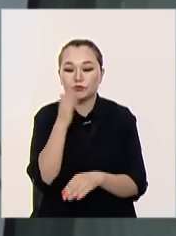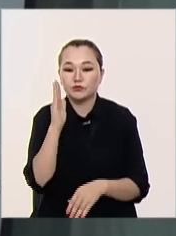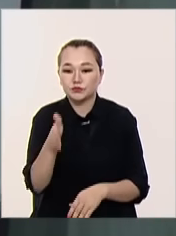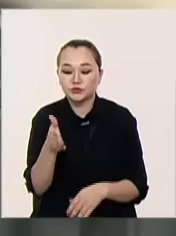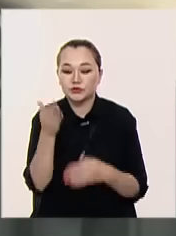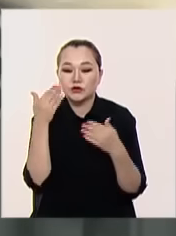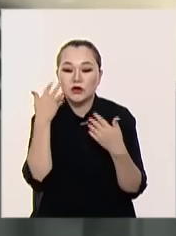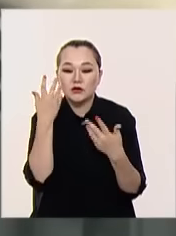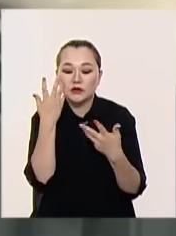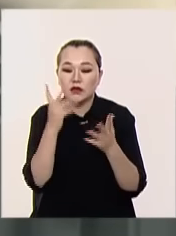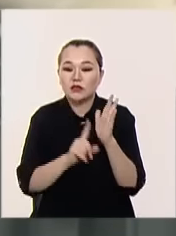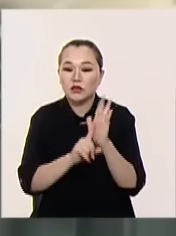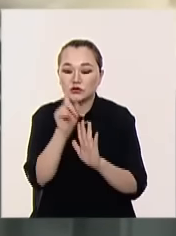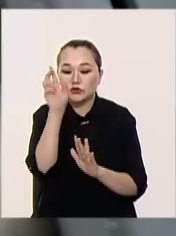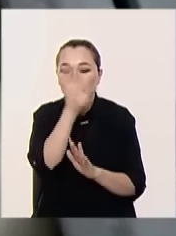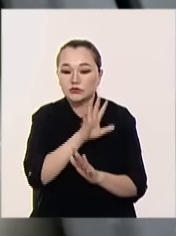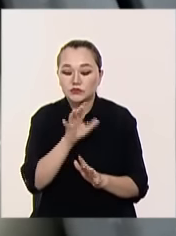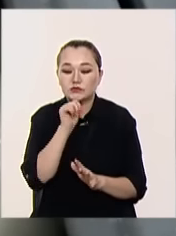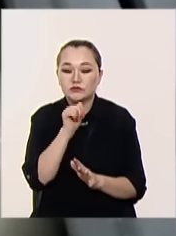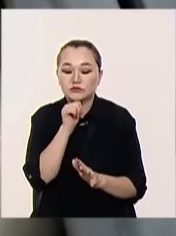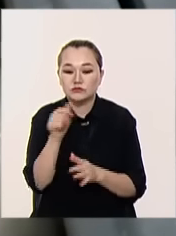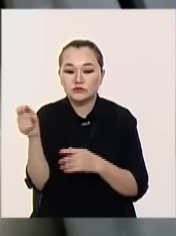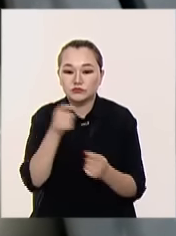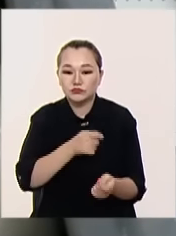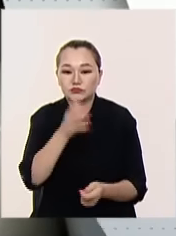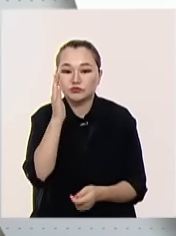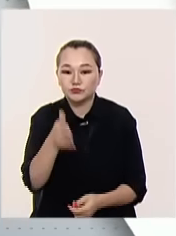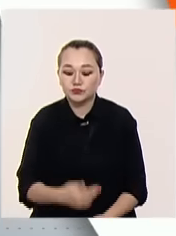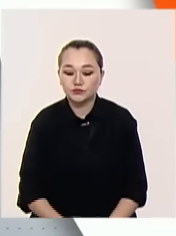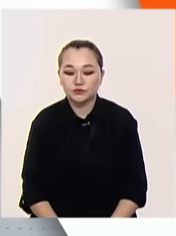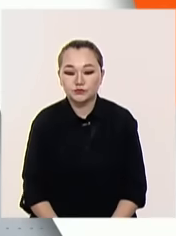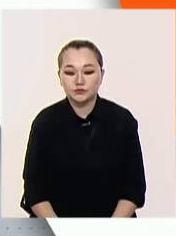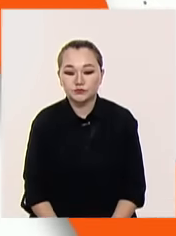Енді қашаннан бастап елге құмшекер үздіксіз жеткізіледі.